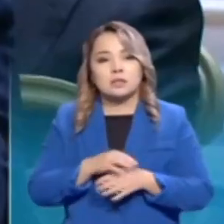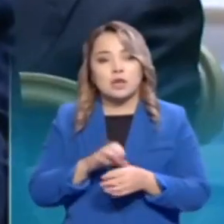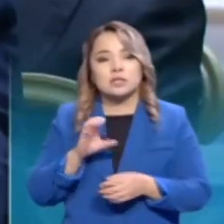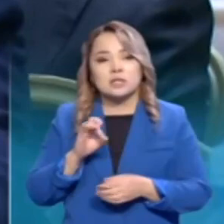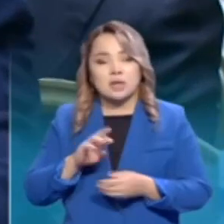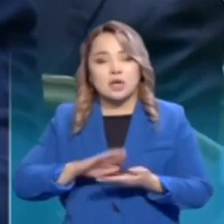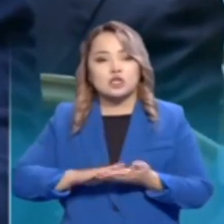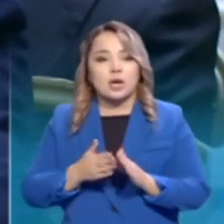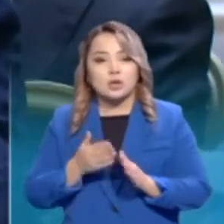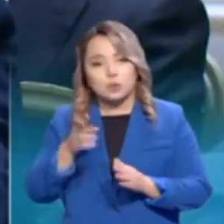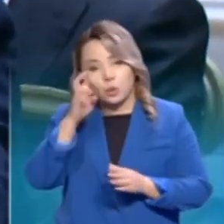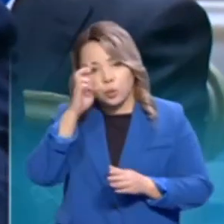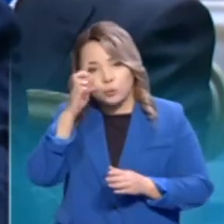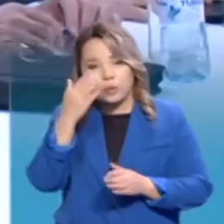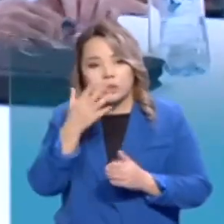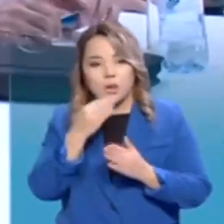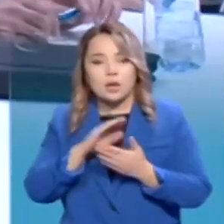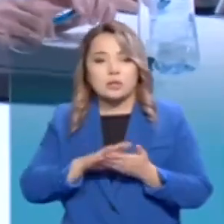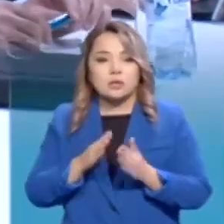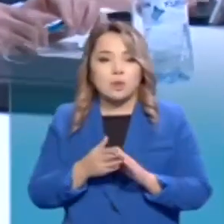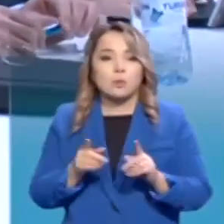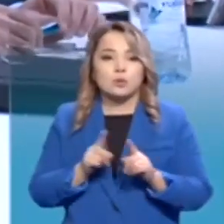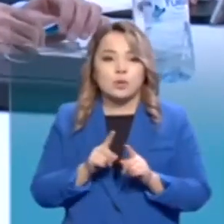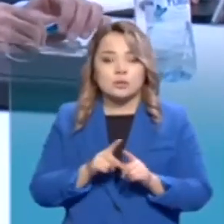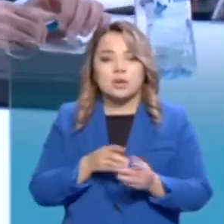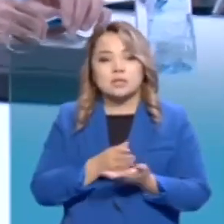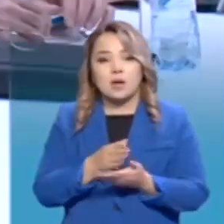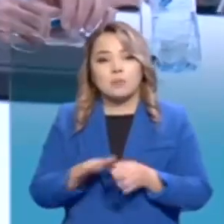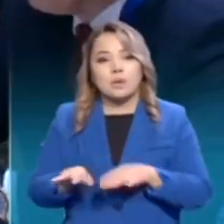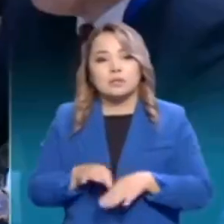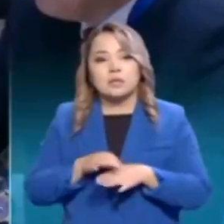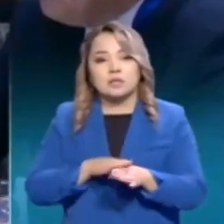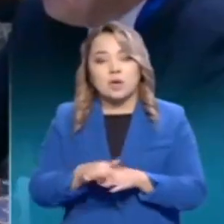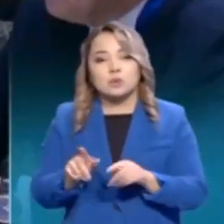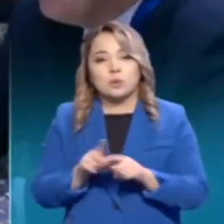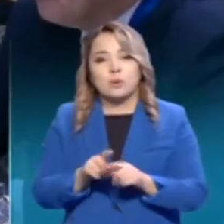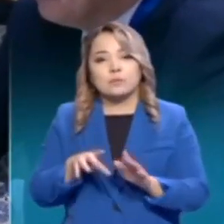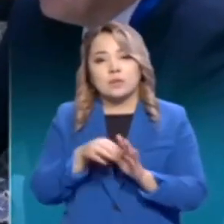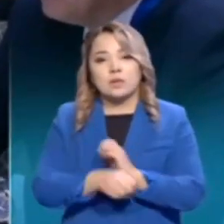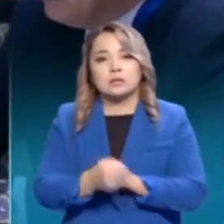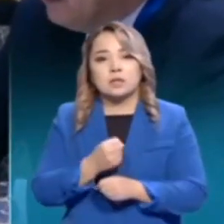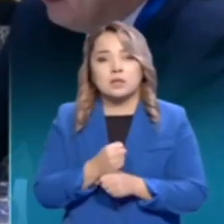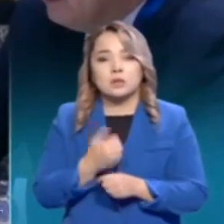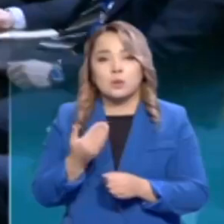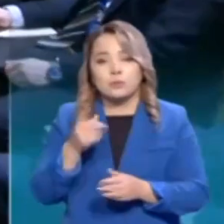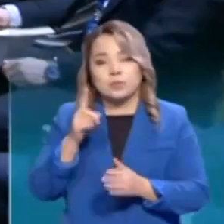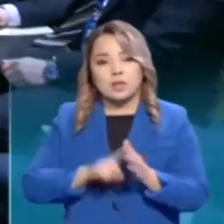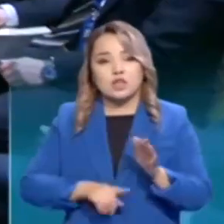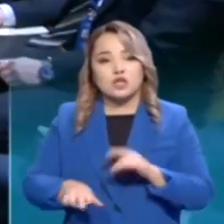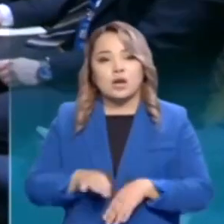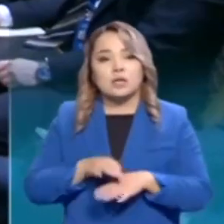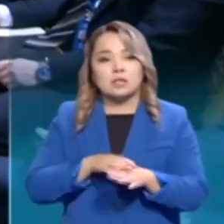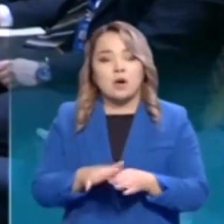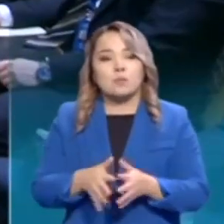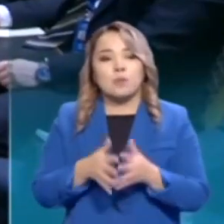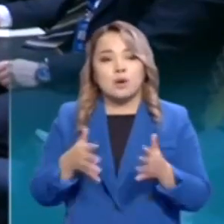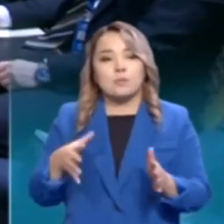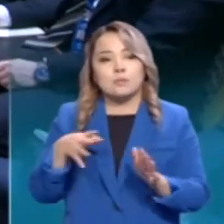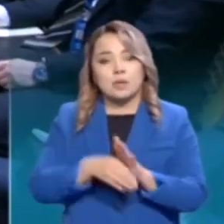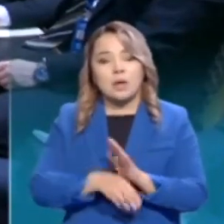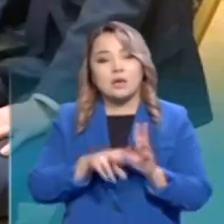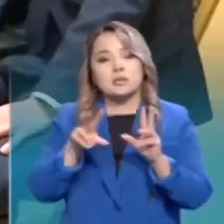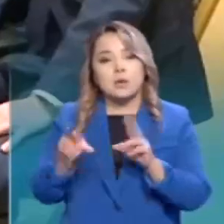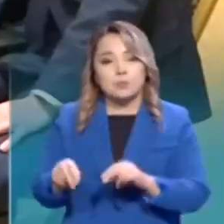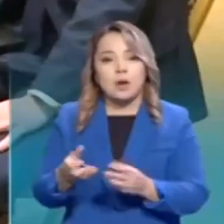жағдай, гуманитарлық, әлеуметтік экономикалық ахуал, саяси процесті кешенді ілгерілету. Сондай-ақ сенім шараларына басымдық берілмек.